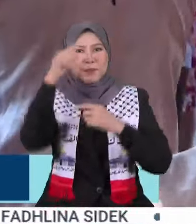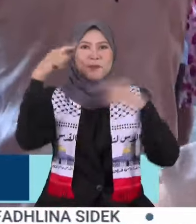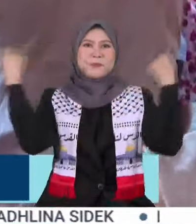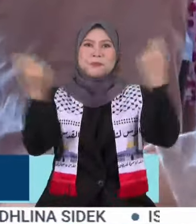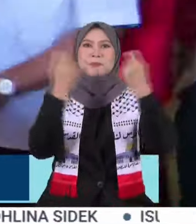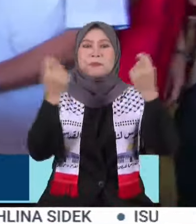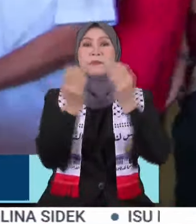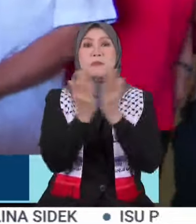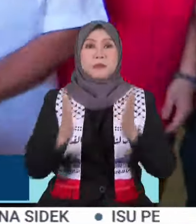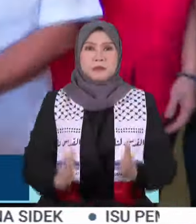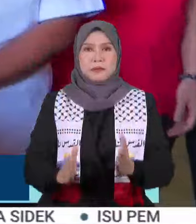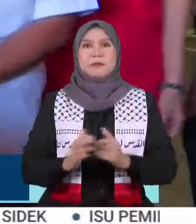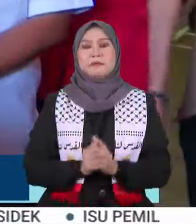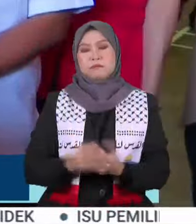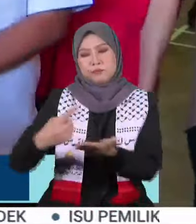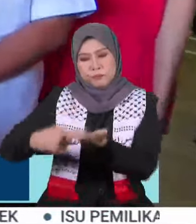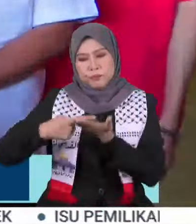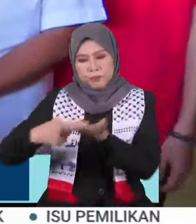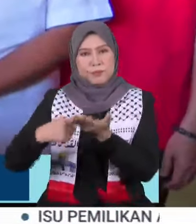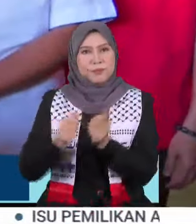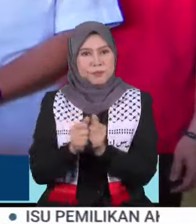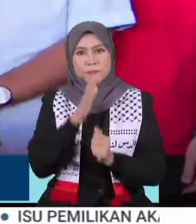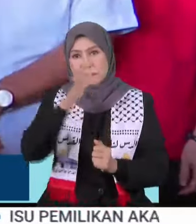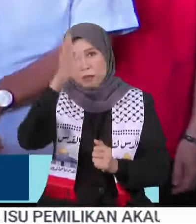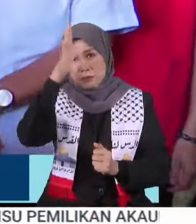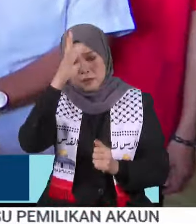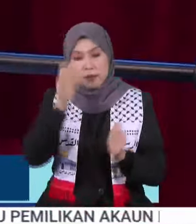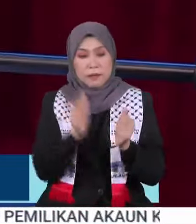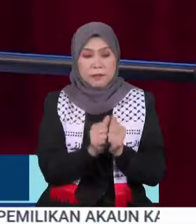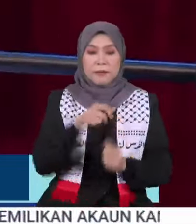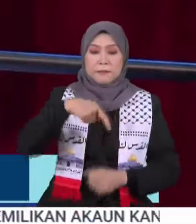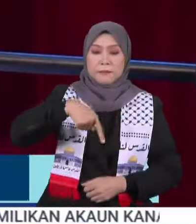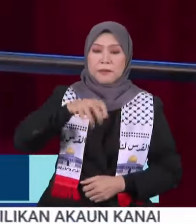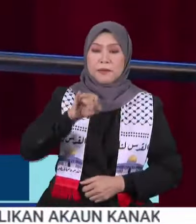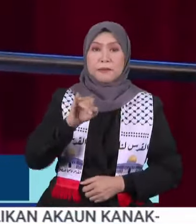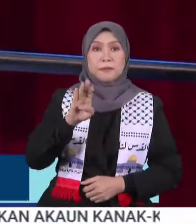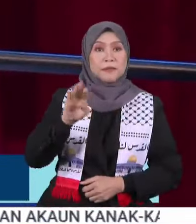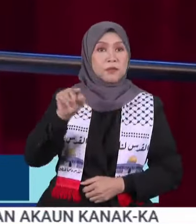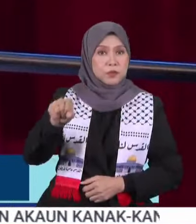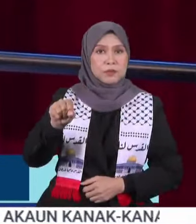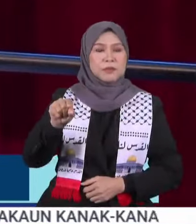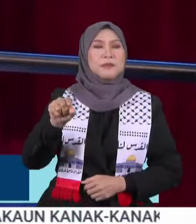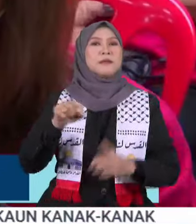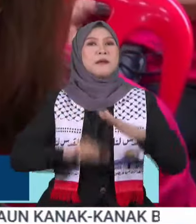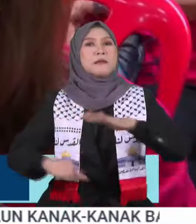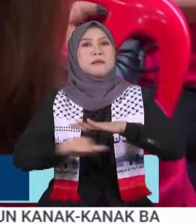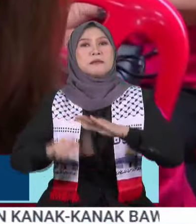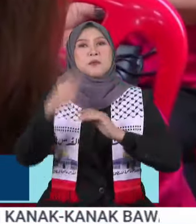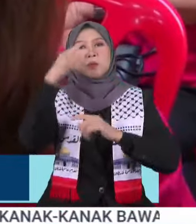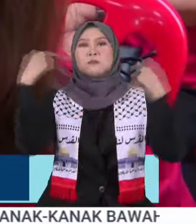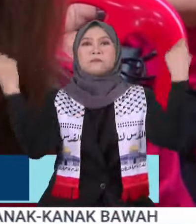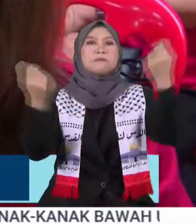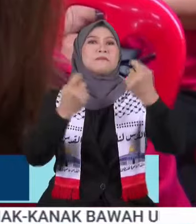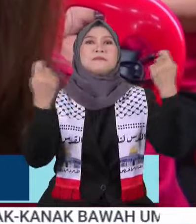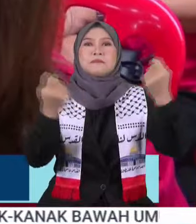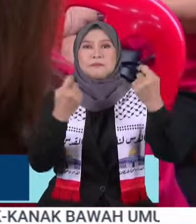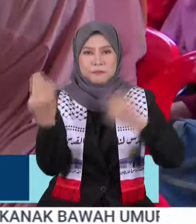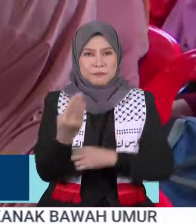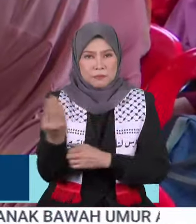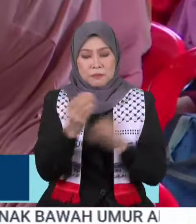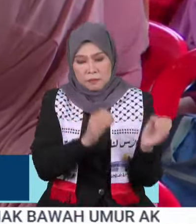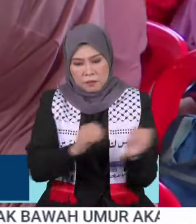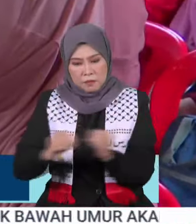pelajar. Bagaimanapun, perbincangan dengan ibu bapa serta persatuan ibu bapa dan guru adalah asas kepada majlis graduasi.